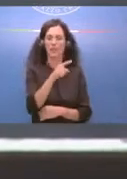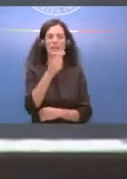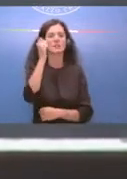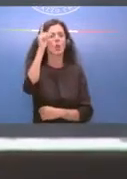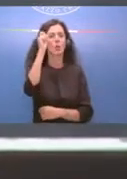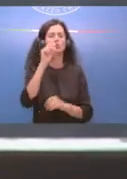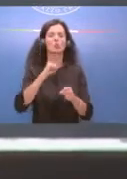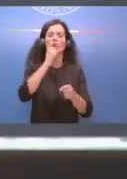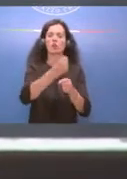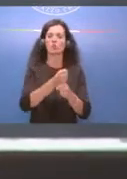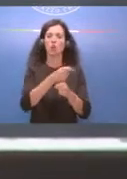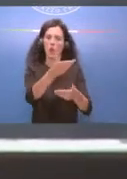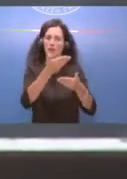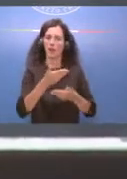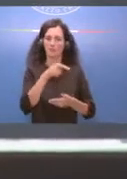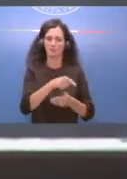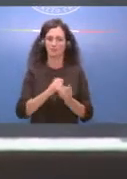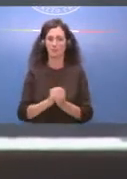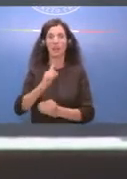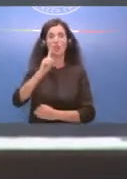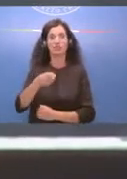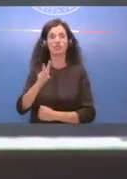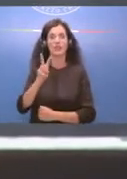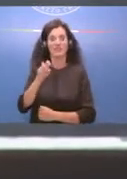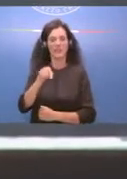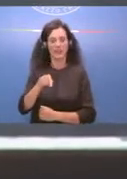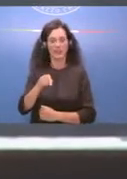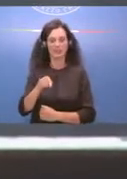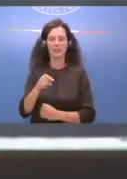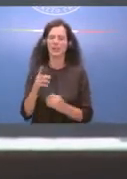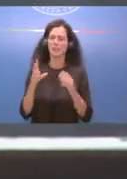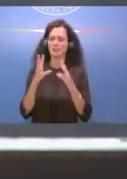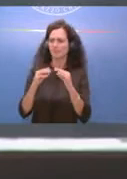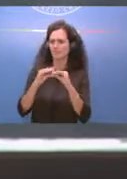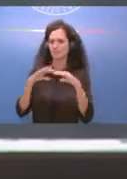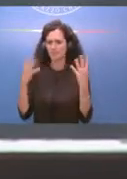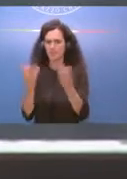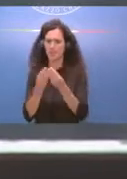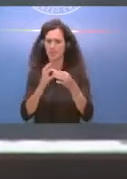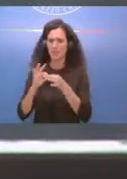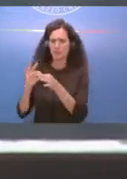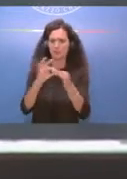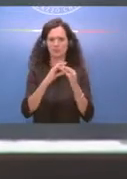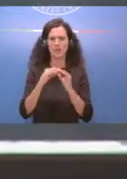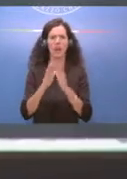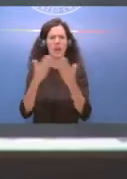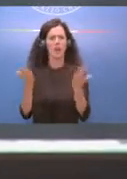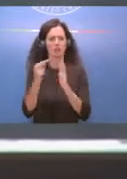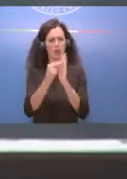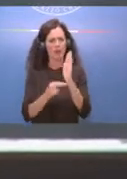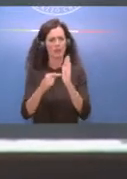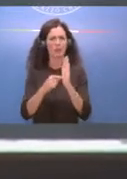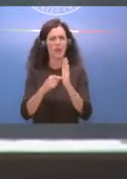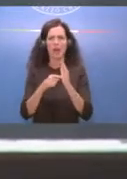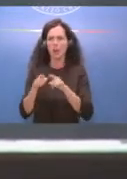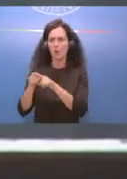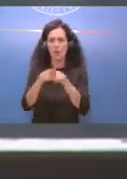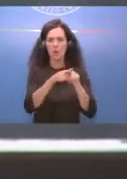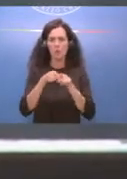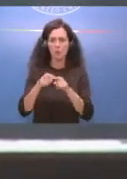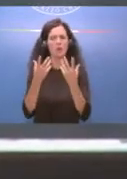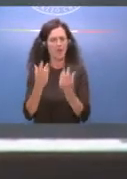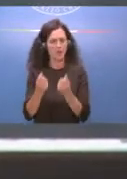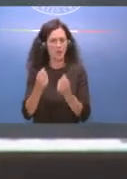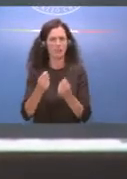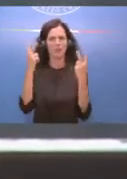storia per il g20 riuscire a costruire assieme all agenda comune e fattiva e innovativa e una sfida